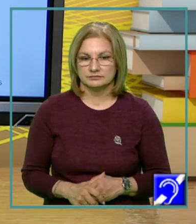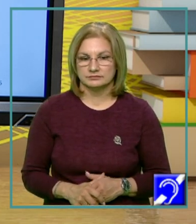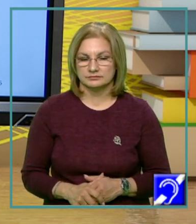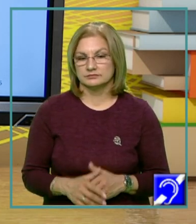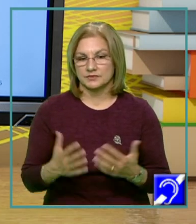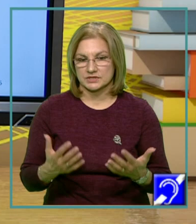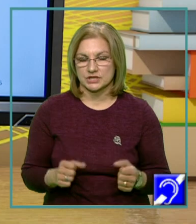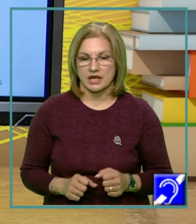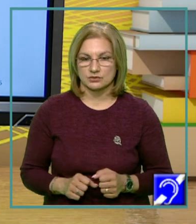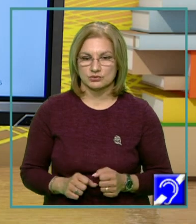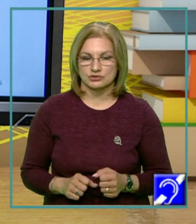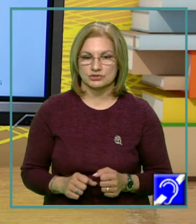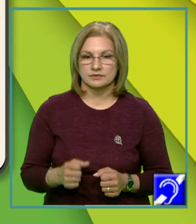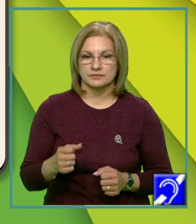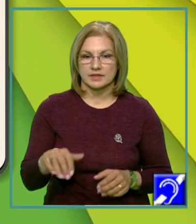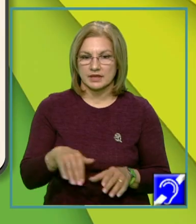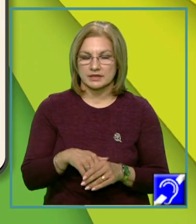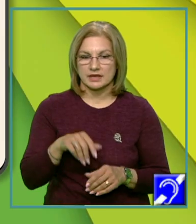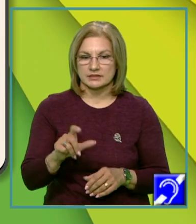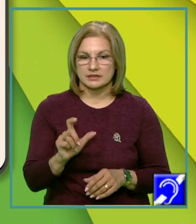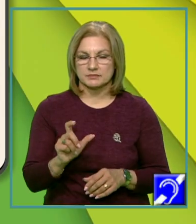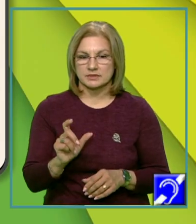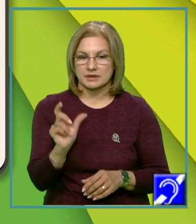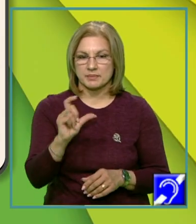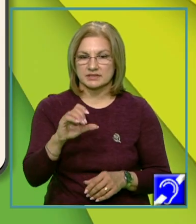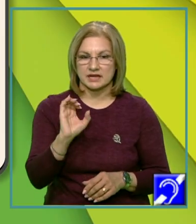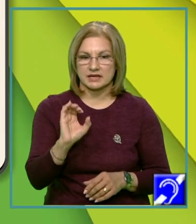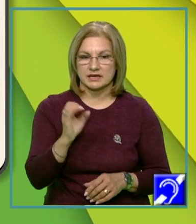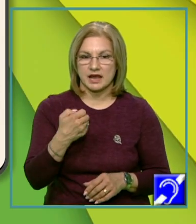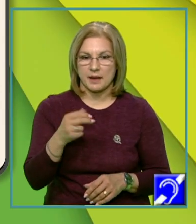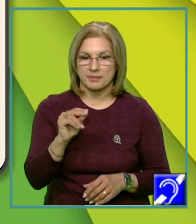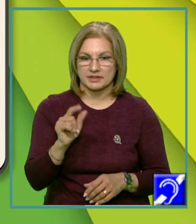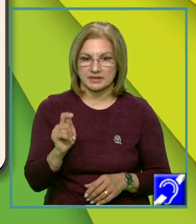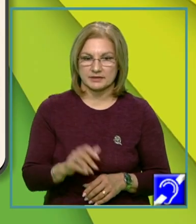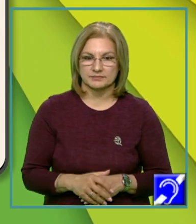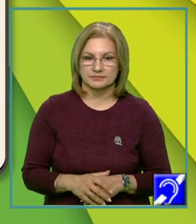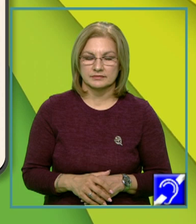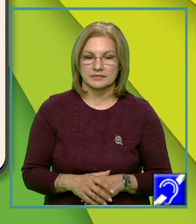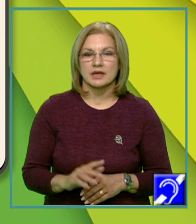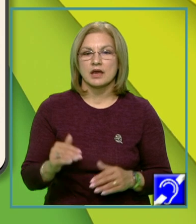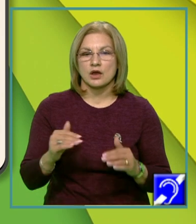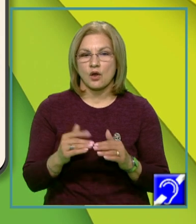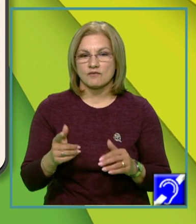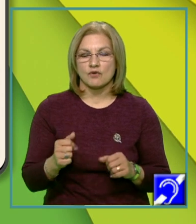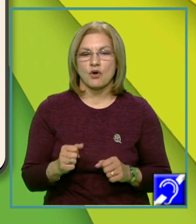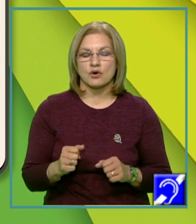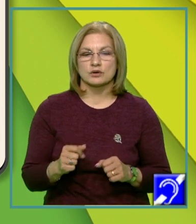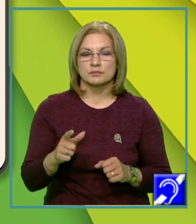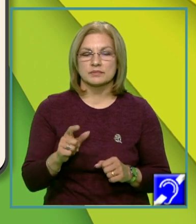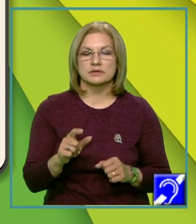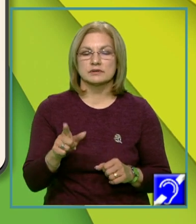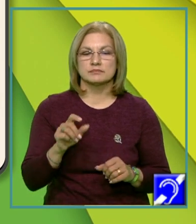atunci ne încadrăm în pătratul c a p t conform proprietății